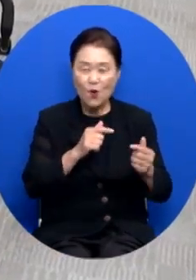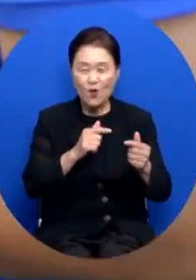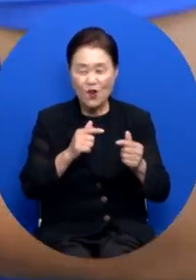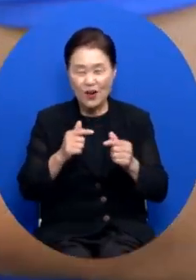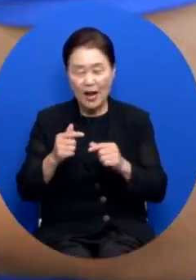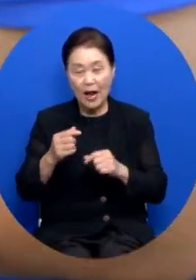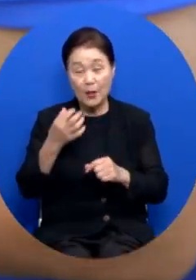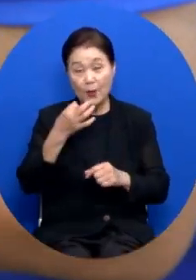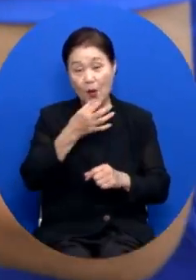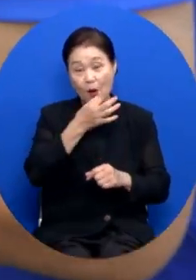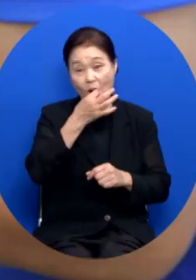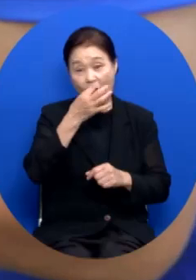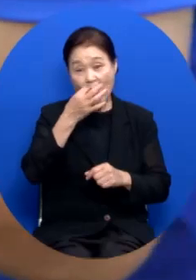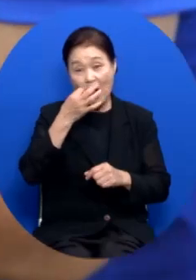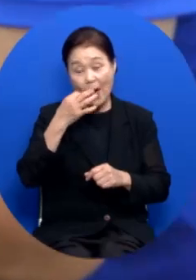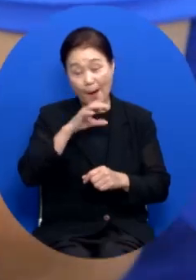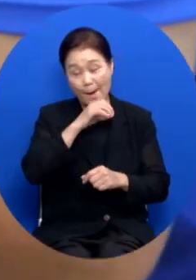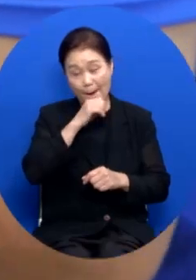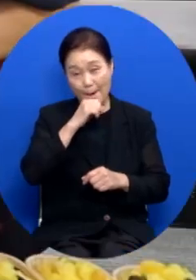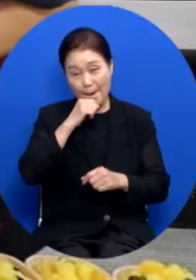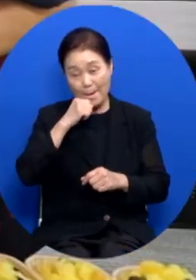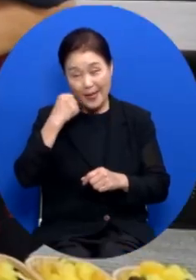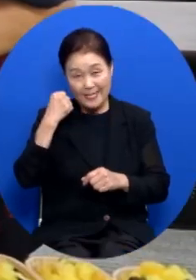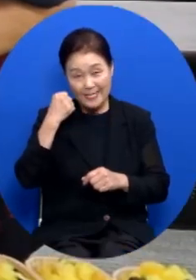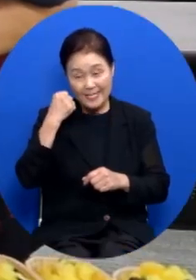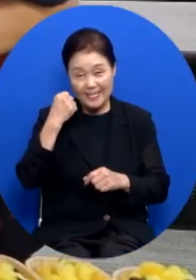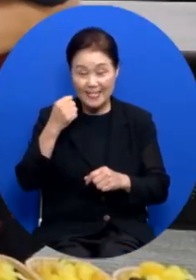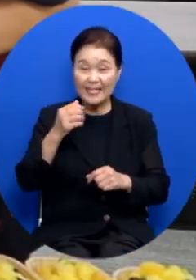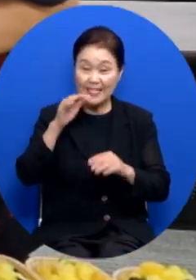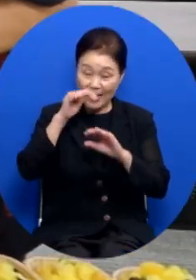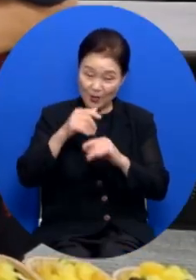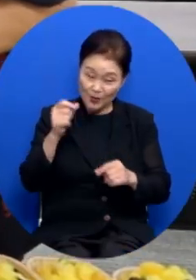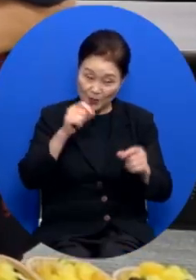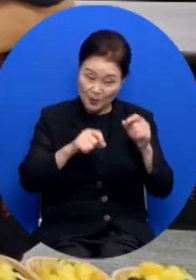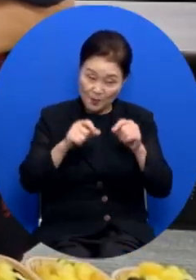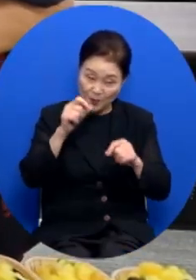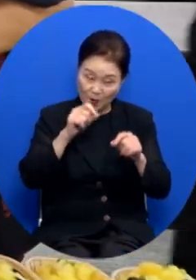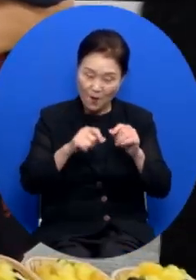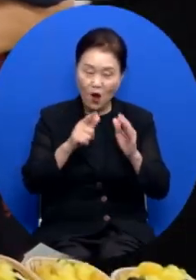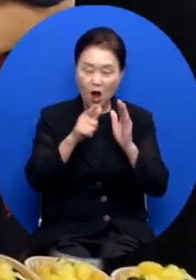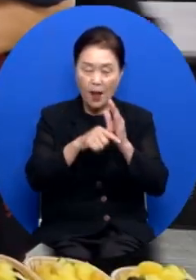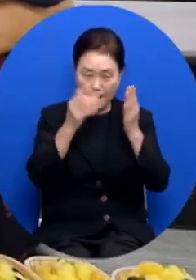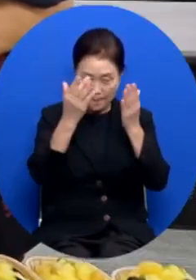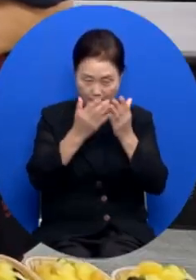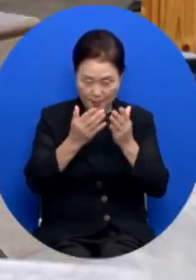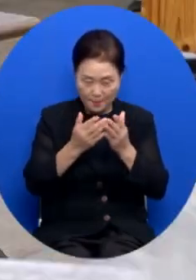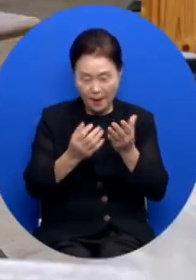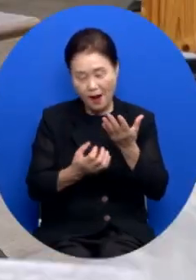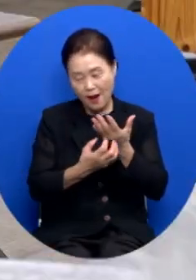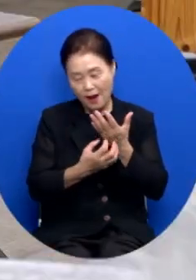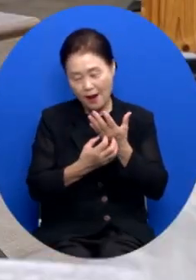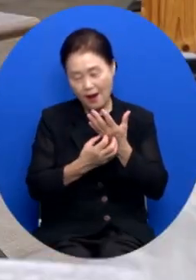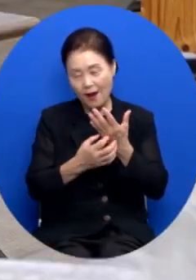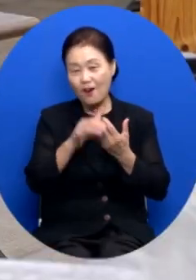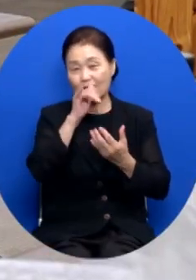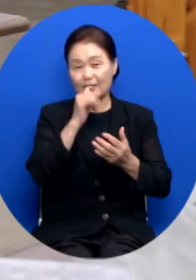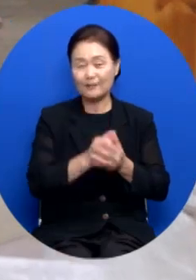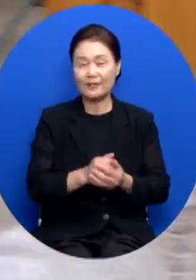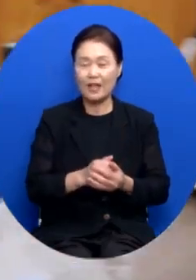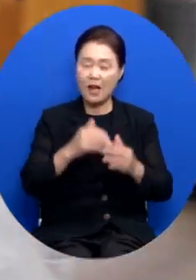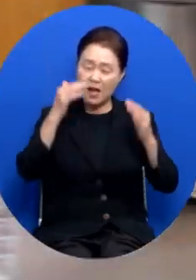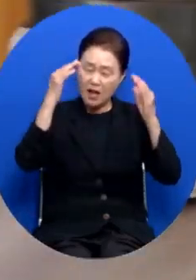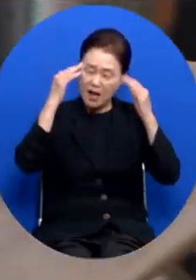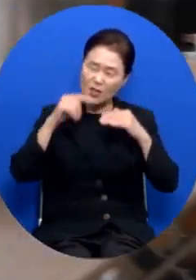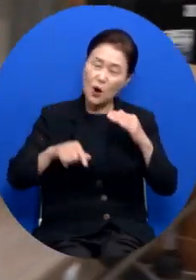고소하고 달콤한 고명을 먹음직스럽게 얹어 찜기에 담아 물과 시간을 맞추고 쪄내기 시작합니다. 무더위